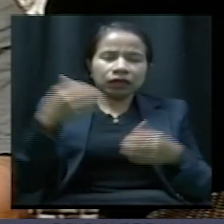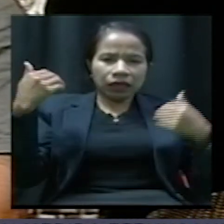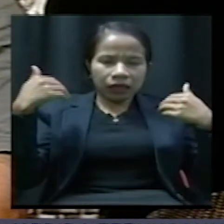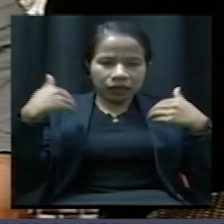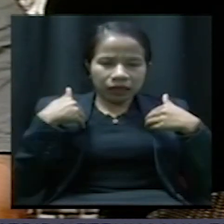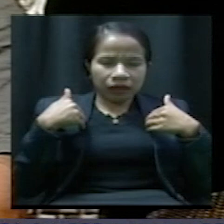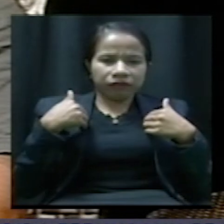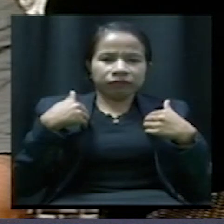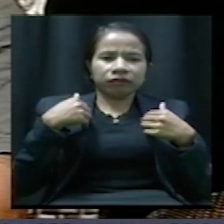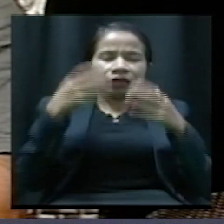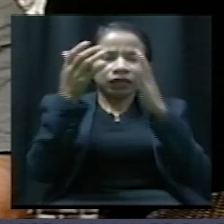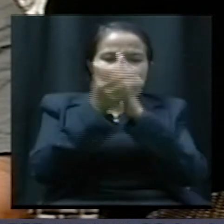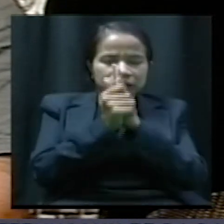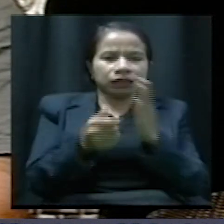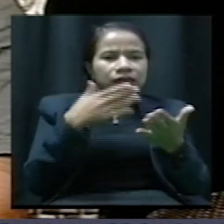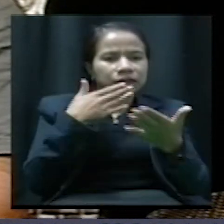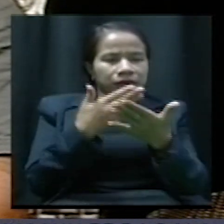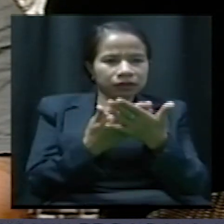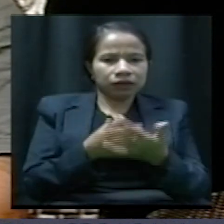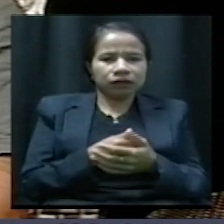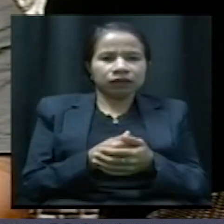dia ia sernia performance sernia